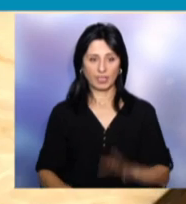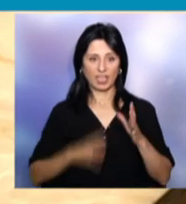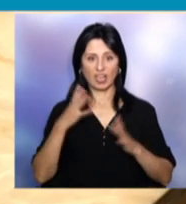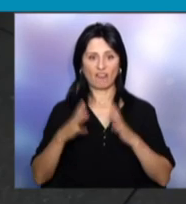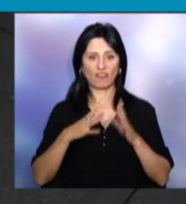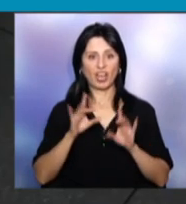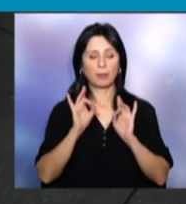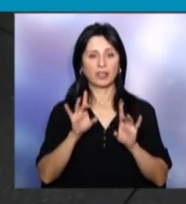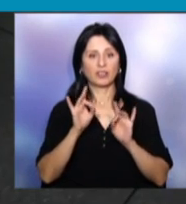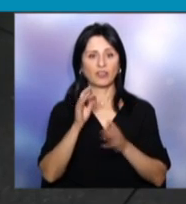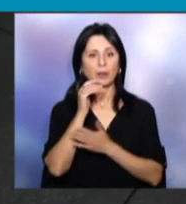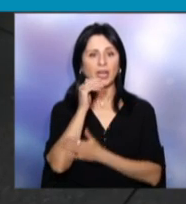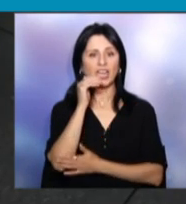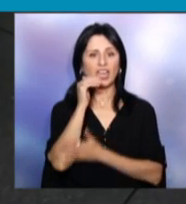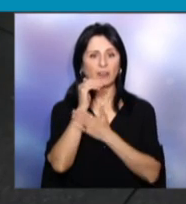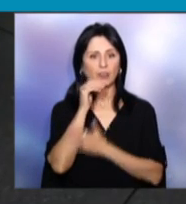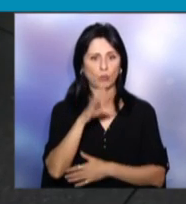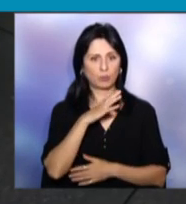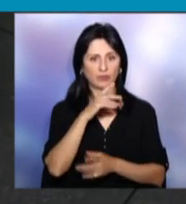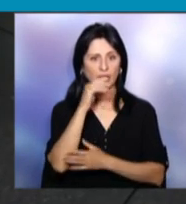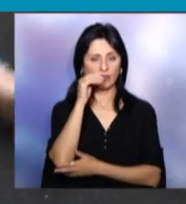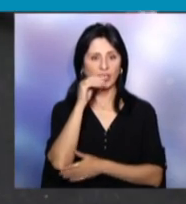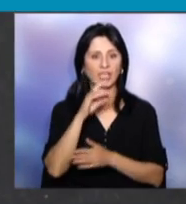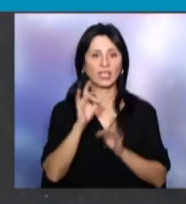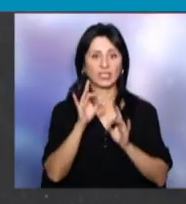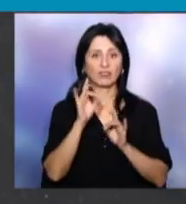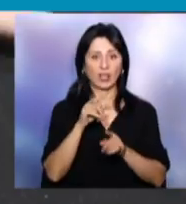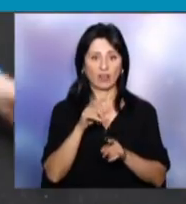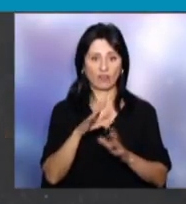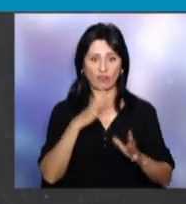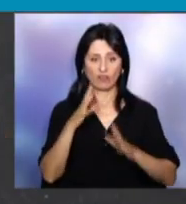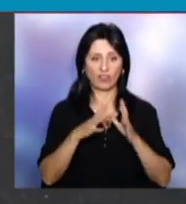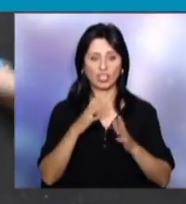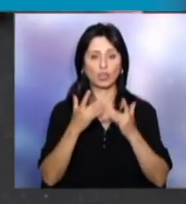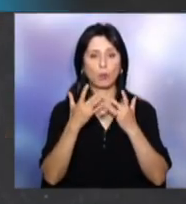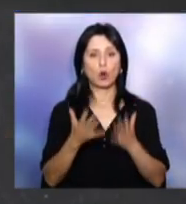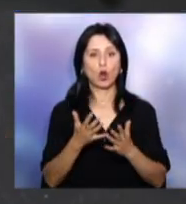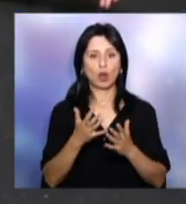ვარჯიში მტკივნეული იდაყვის სახსრისთვის. იდაყვის სახსრისთვის ვარჯიში